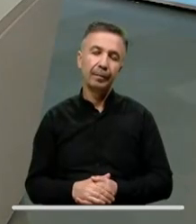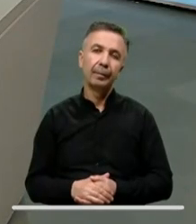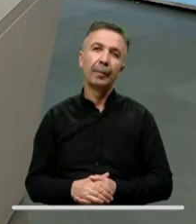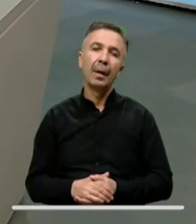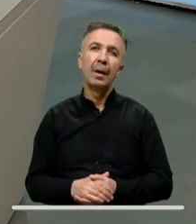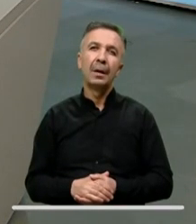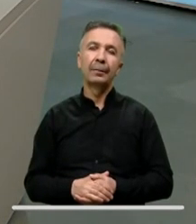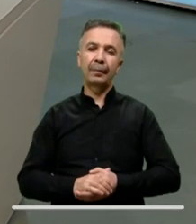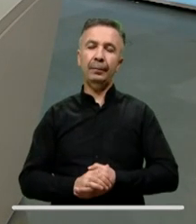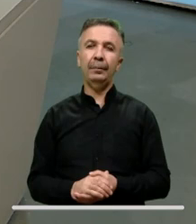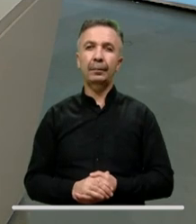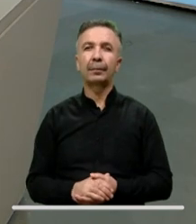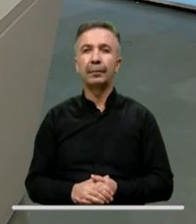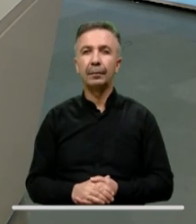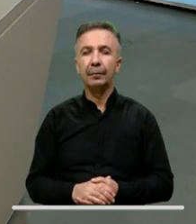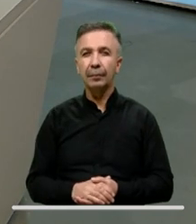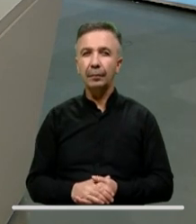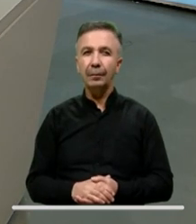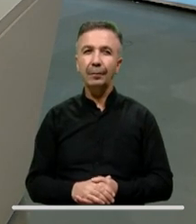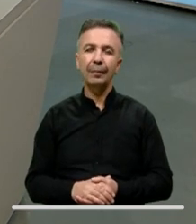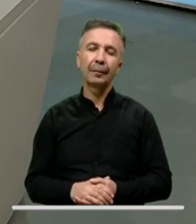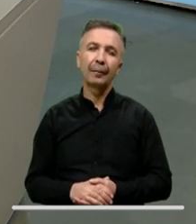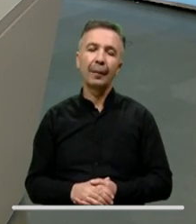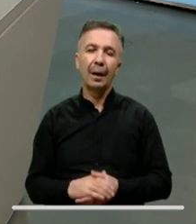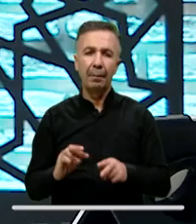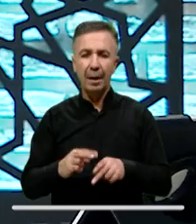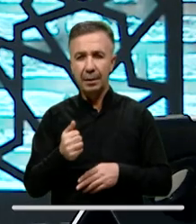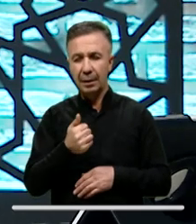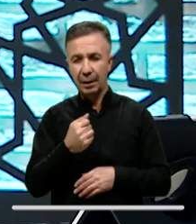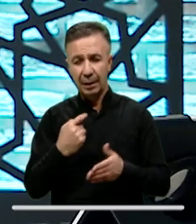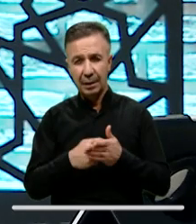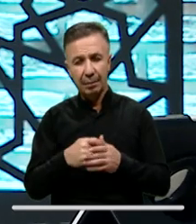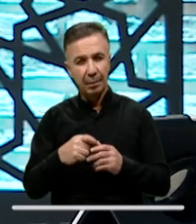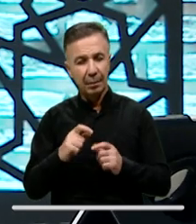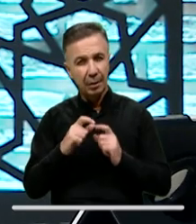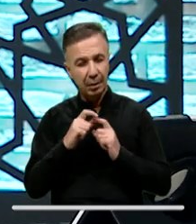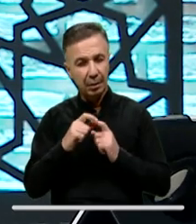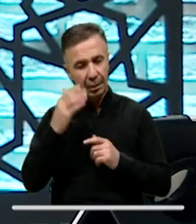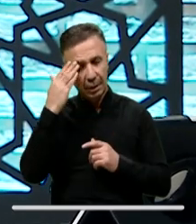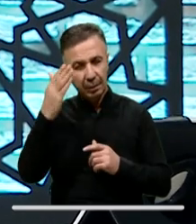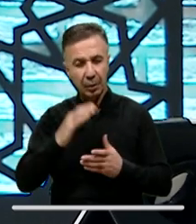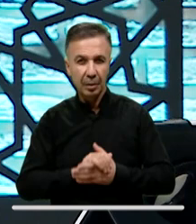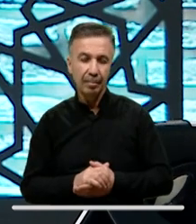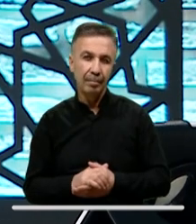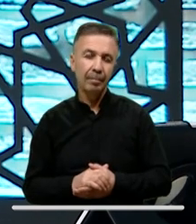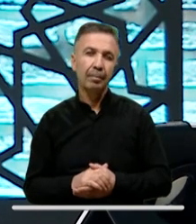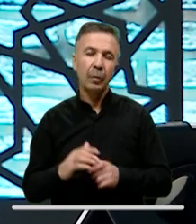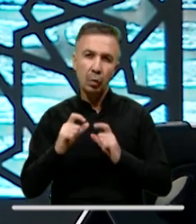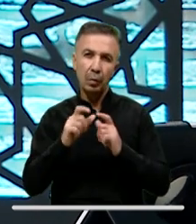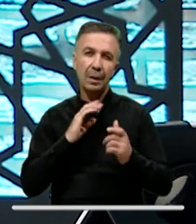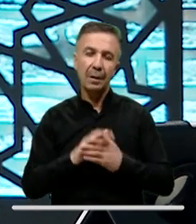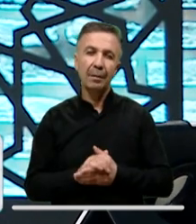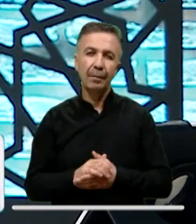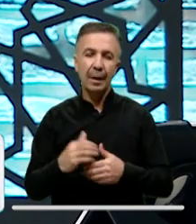olmaz. Eyvallah hocam, teşekkür ederiz. Melisa isimli izleyicimiz selamlarını iletmişler efendim size.